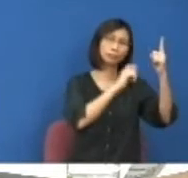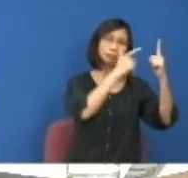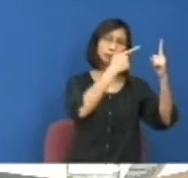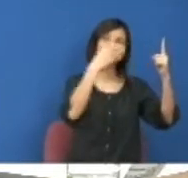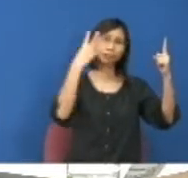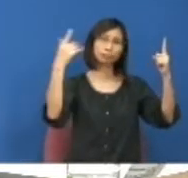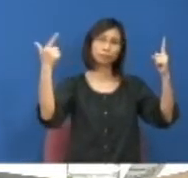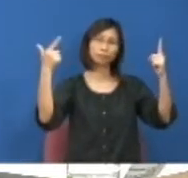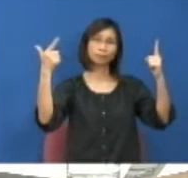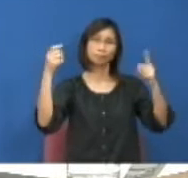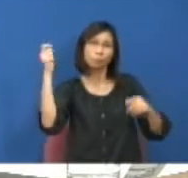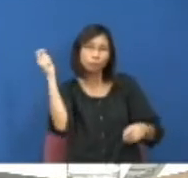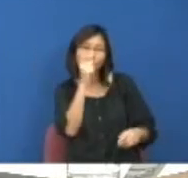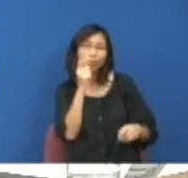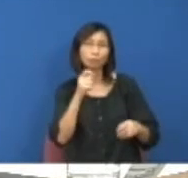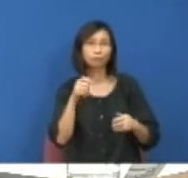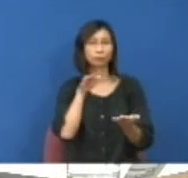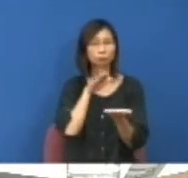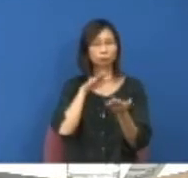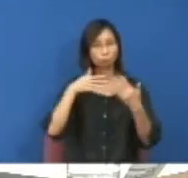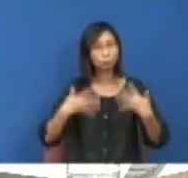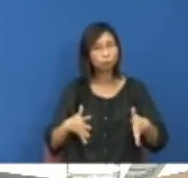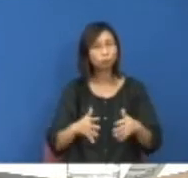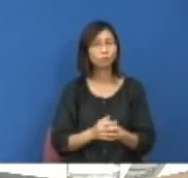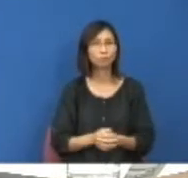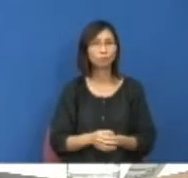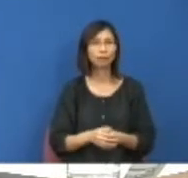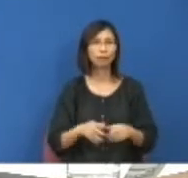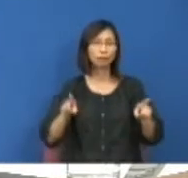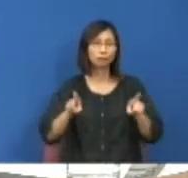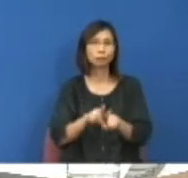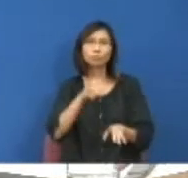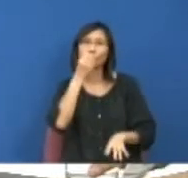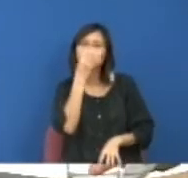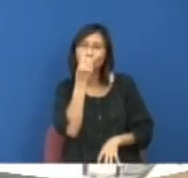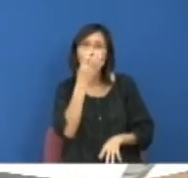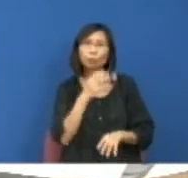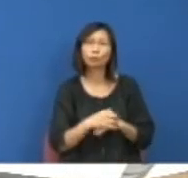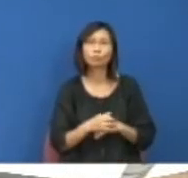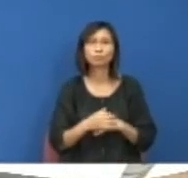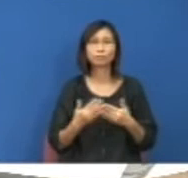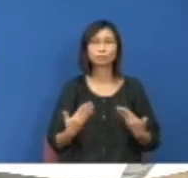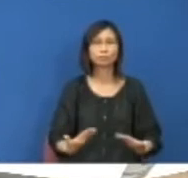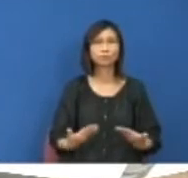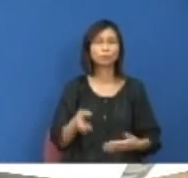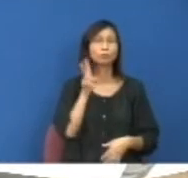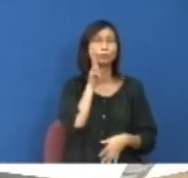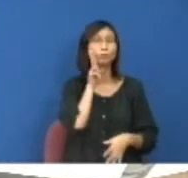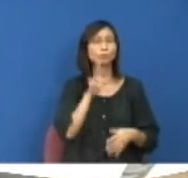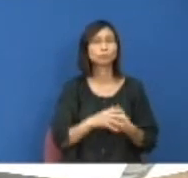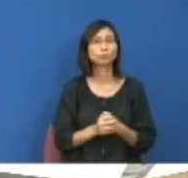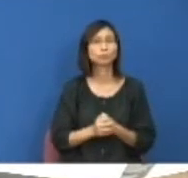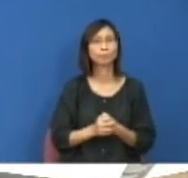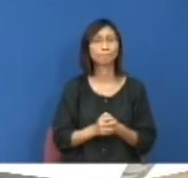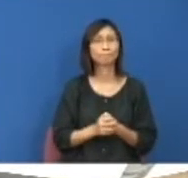又睇到階級鬥爭嘅問題。其實呢個同香港嘅而家個情況好似。你如果講話